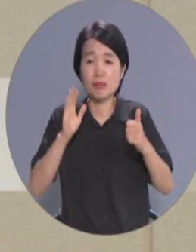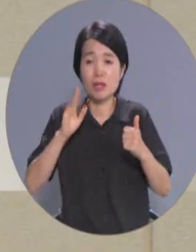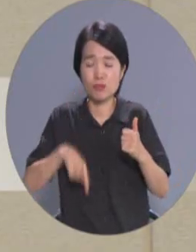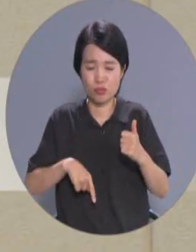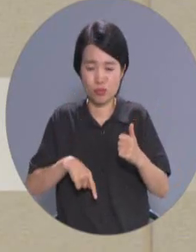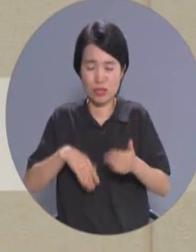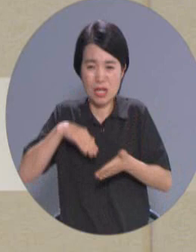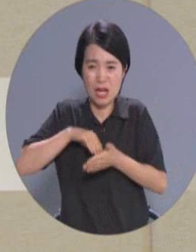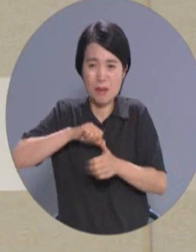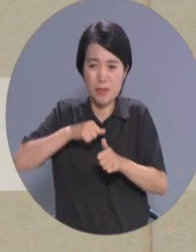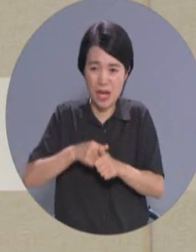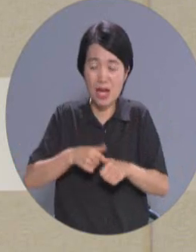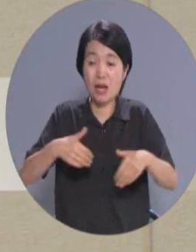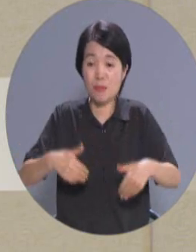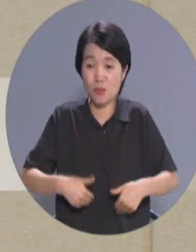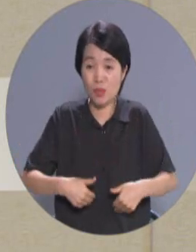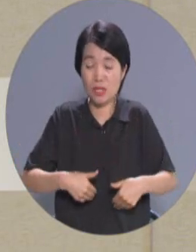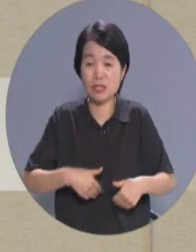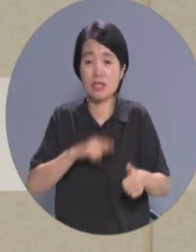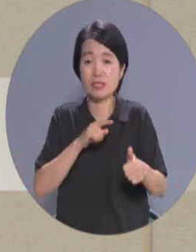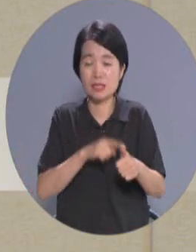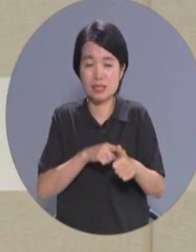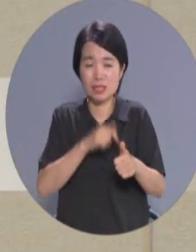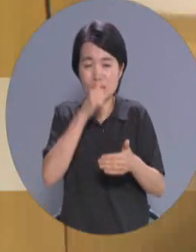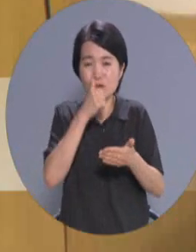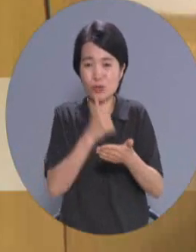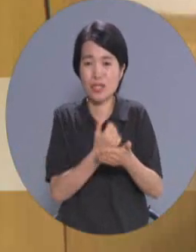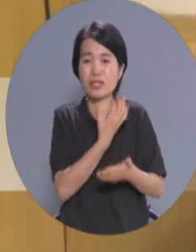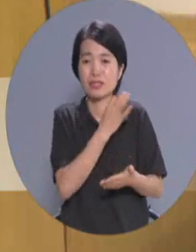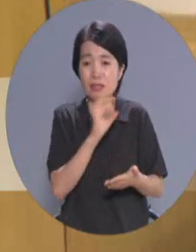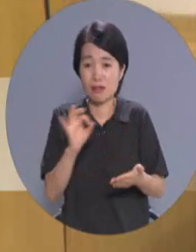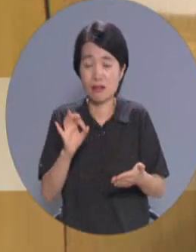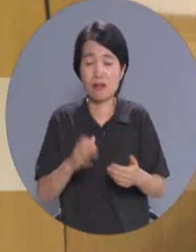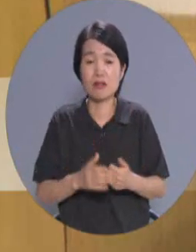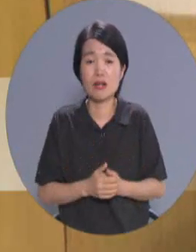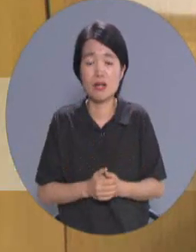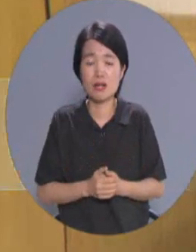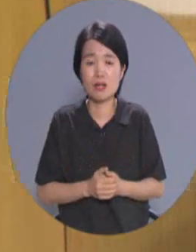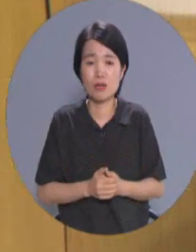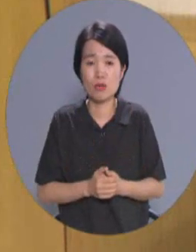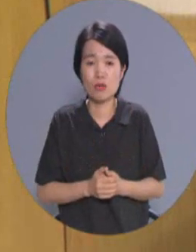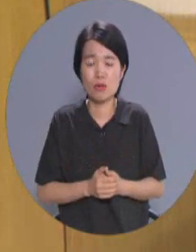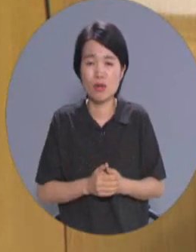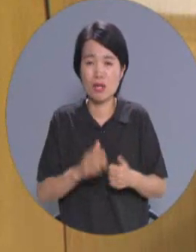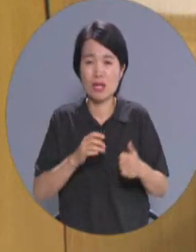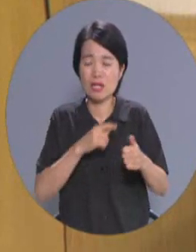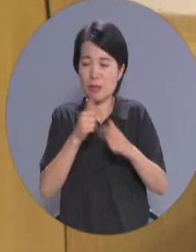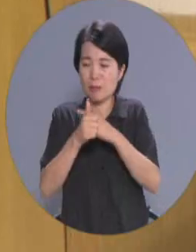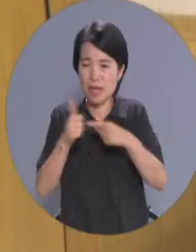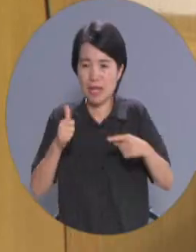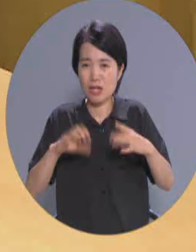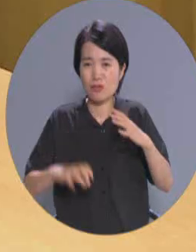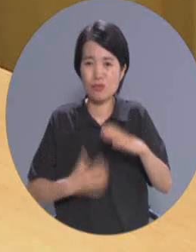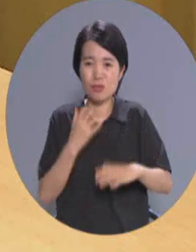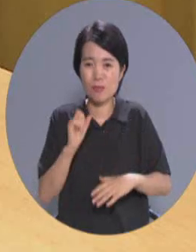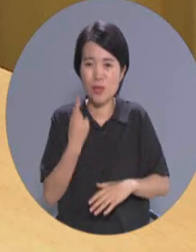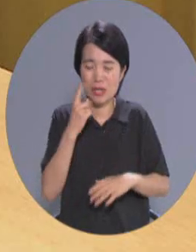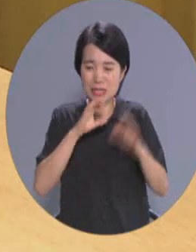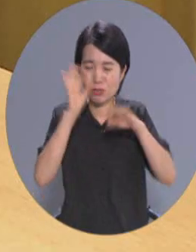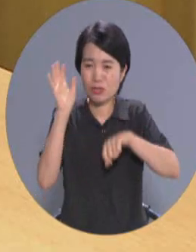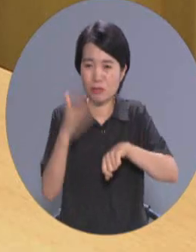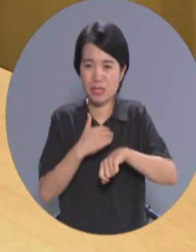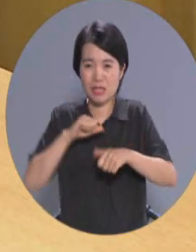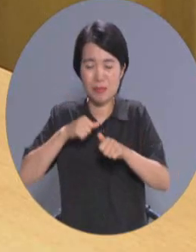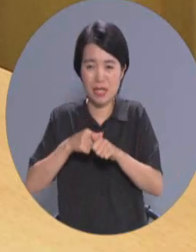재판부는 엄중한 처벌이 불가피하다면서도 피고인이 범행을 인정하고 범행이 우발적이었다는 점을 고려해 형량을